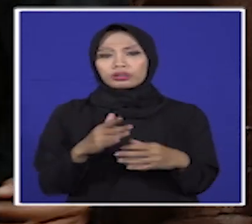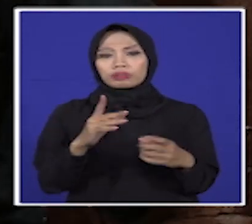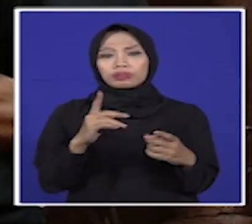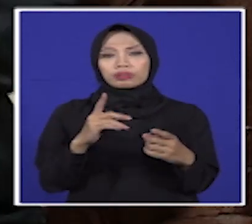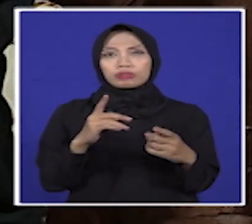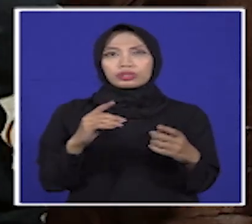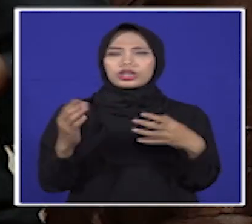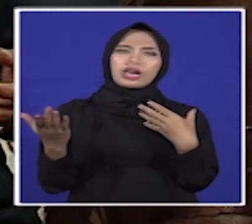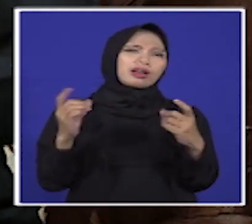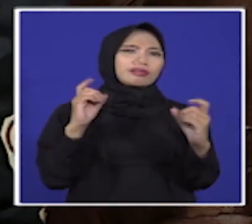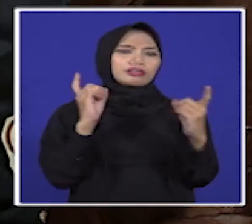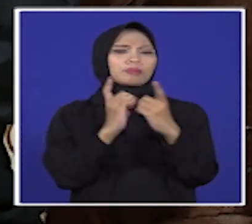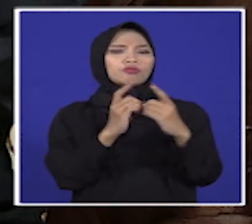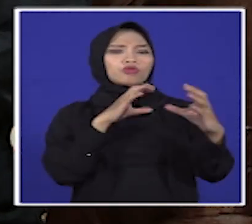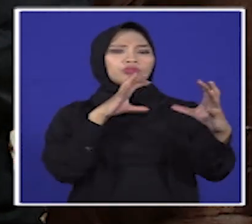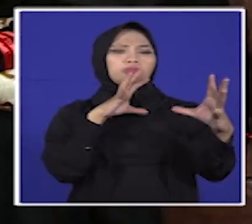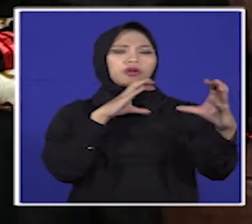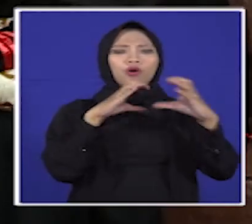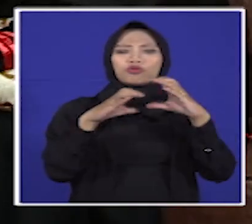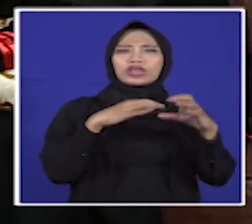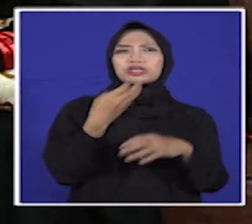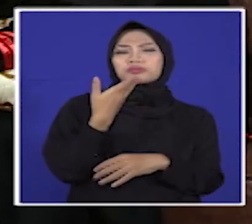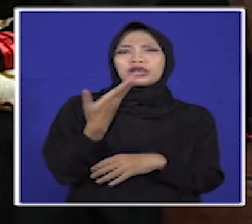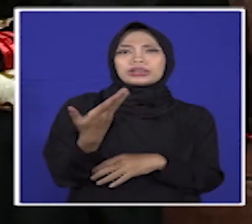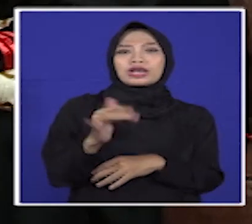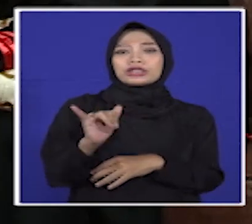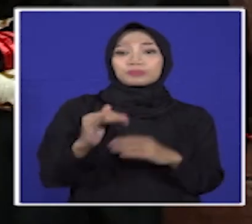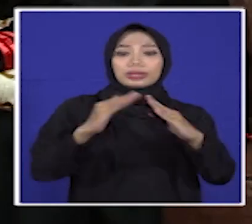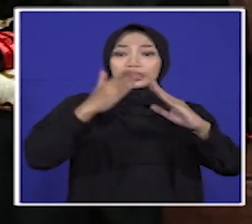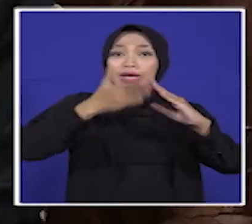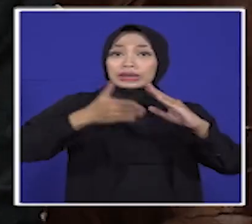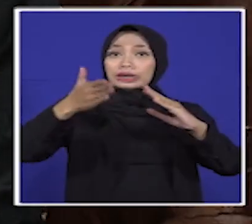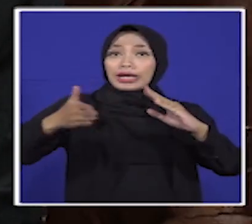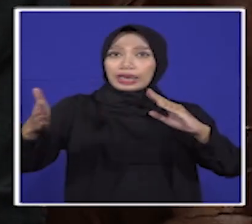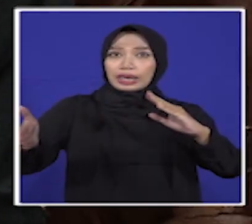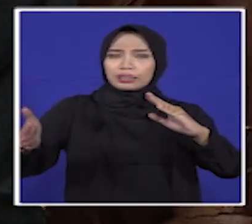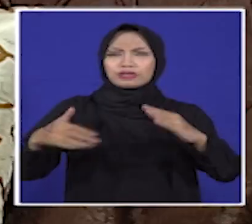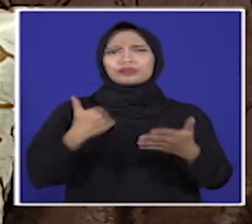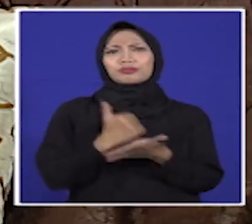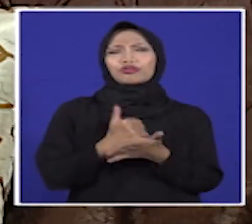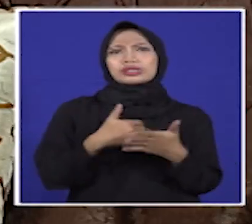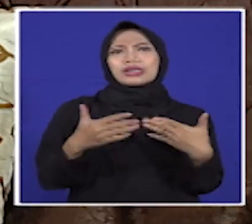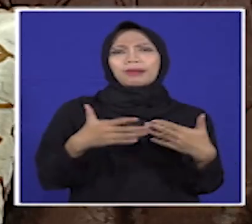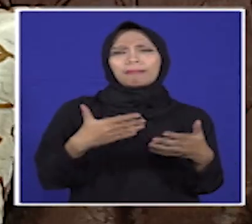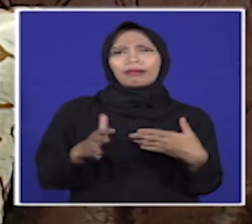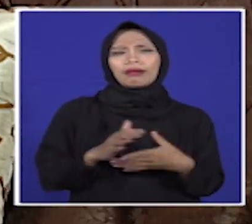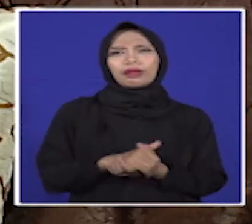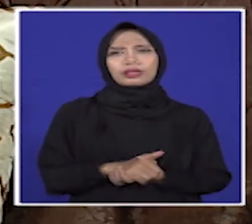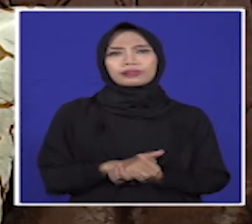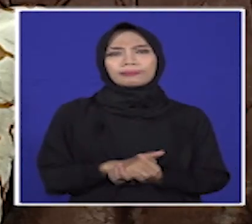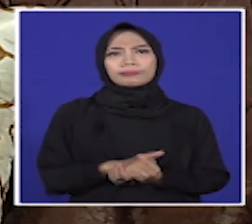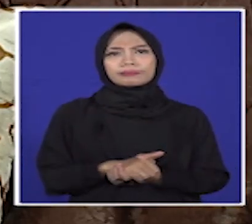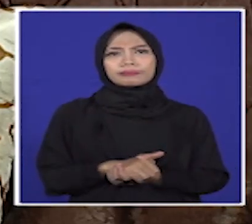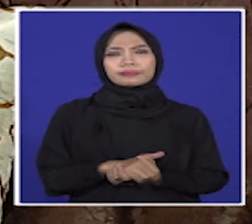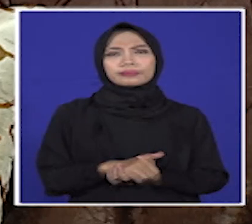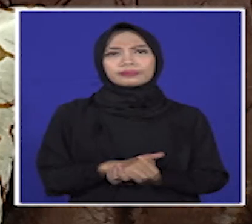apa berinteraksi sosial, ya sebagaimana layaknya yang lain, ya enggak apa-apa. Apa yang paling menyakitkan